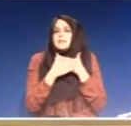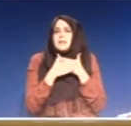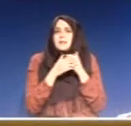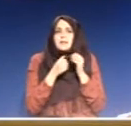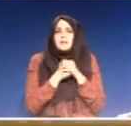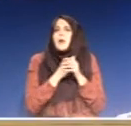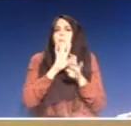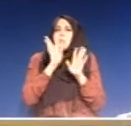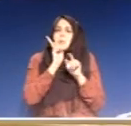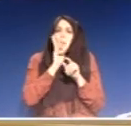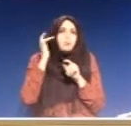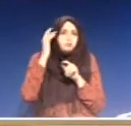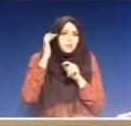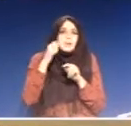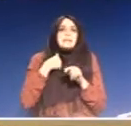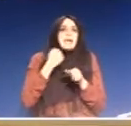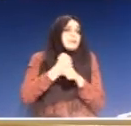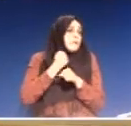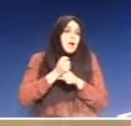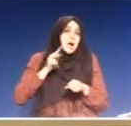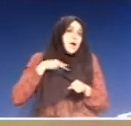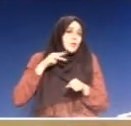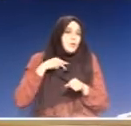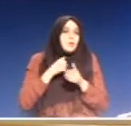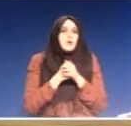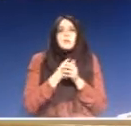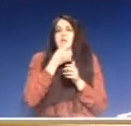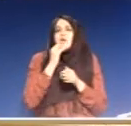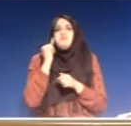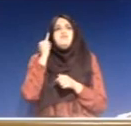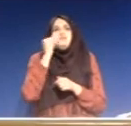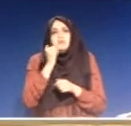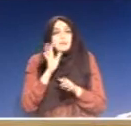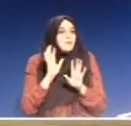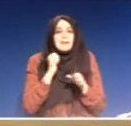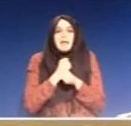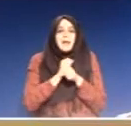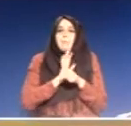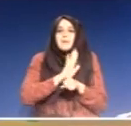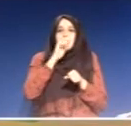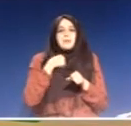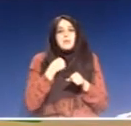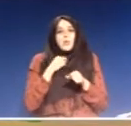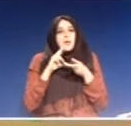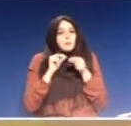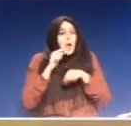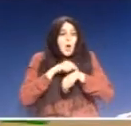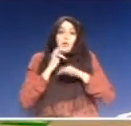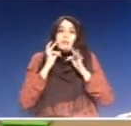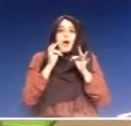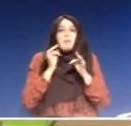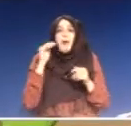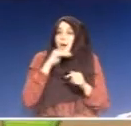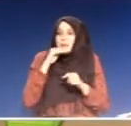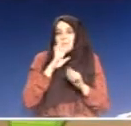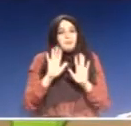نقول لهم بلي هذه نقول لهم هذه الخدمه تاعنا باش ما يقولوش قبطيتو وعلى هبطيتو قول بلي الخدمه تاعنا تتطلب شويه وقت